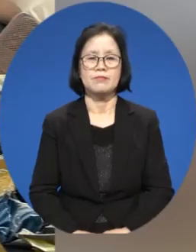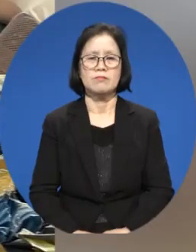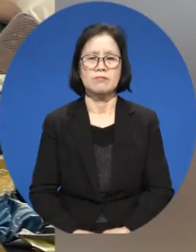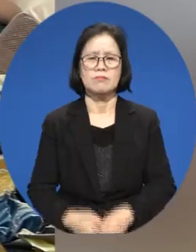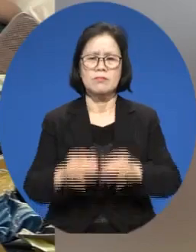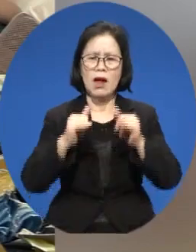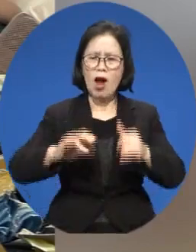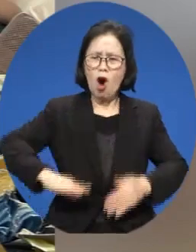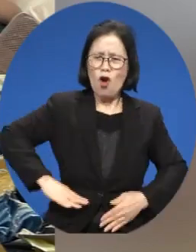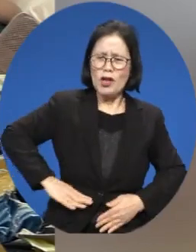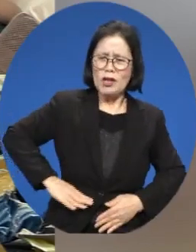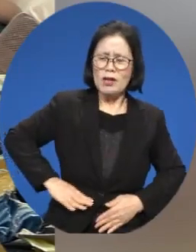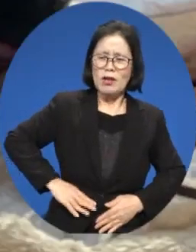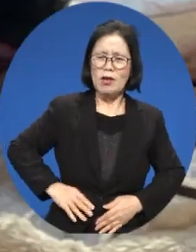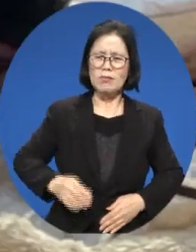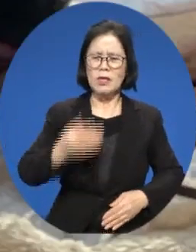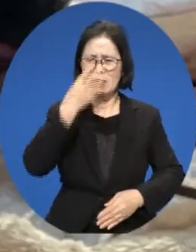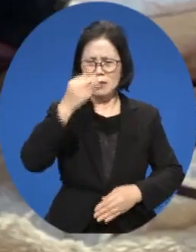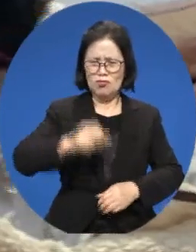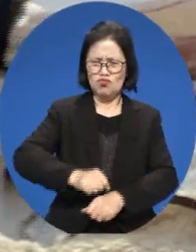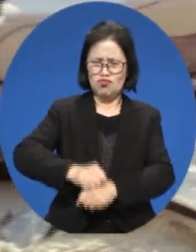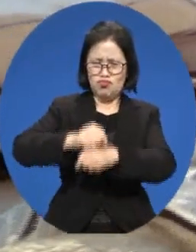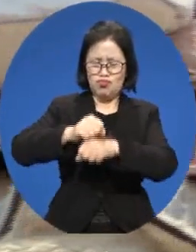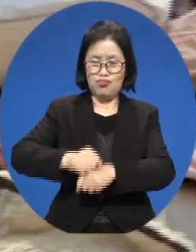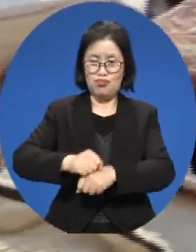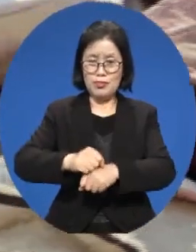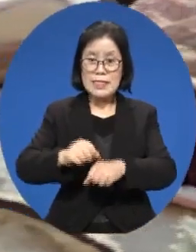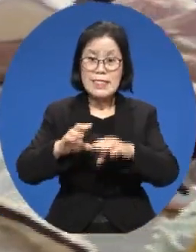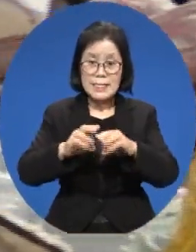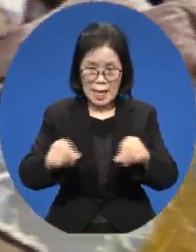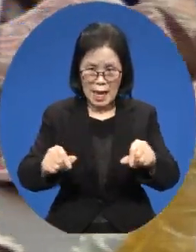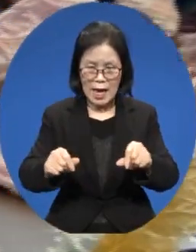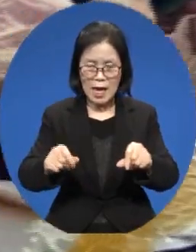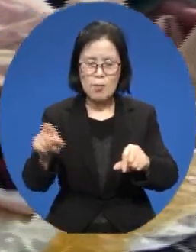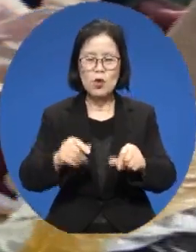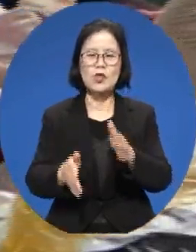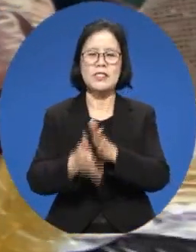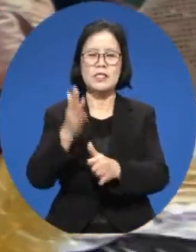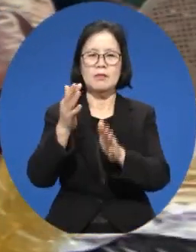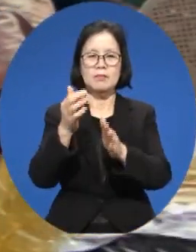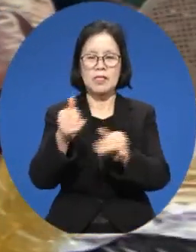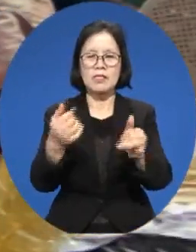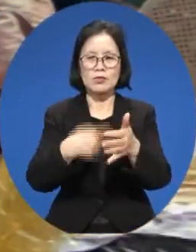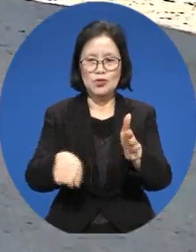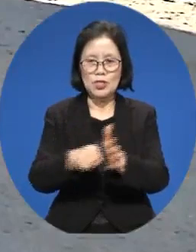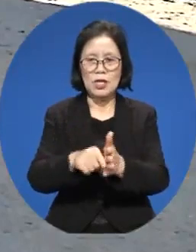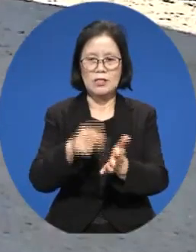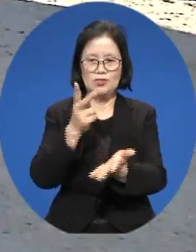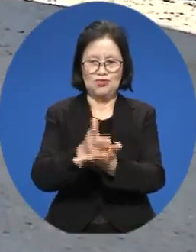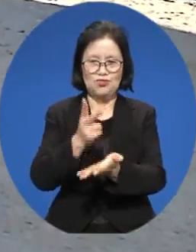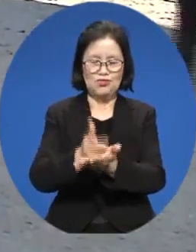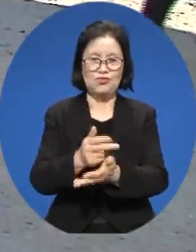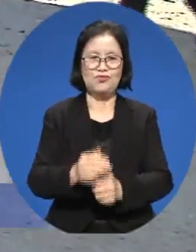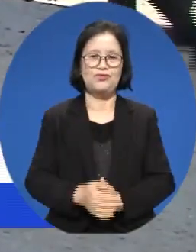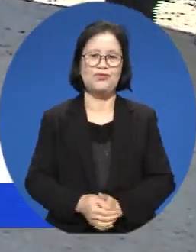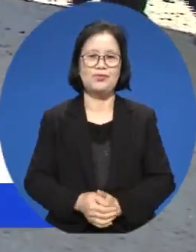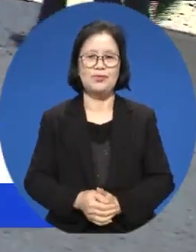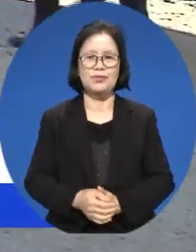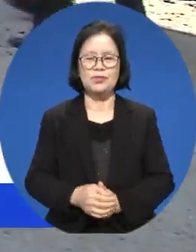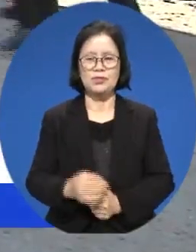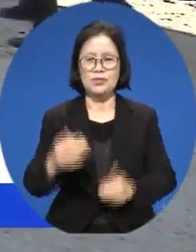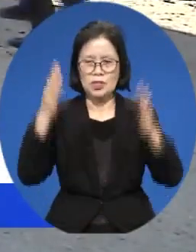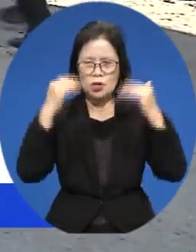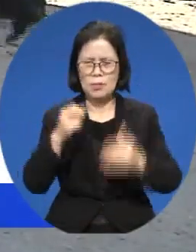어른 허리 높이만큼 쓰레기가 쌓여 있던 땅이 시민을 위한 주차장 으로 바뀌었습니다 여름이면 악취의